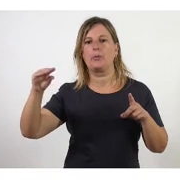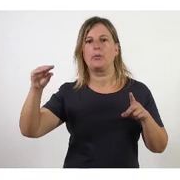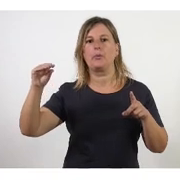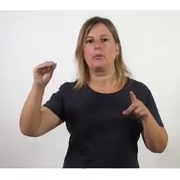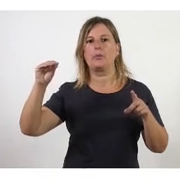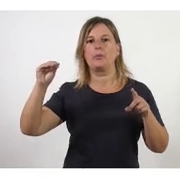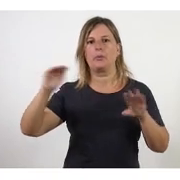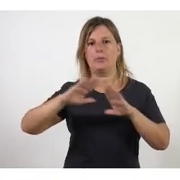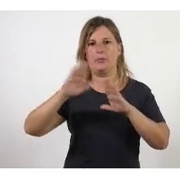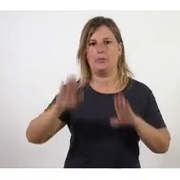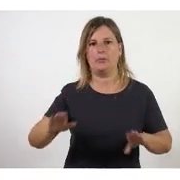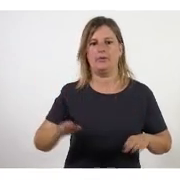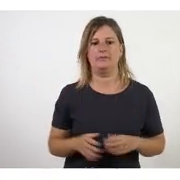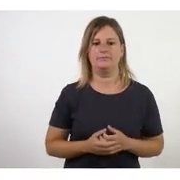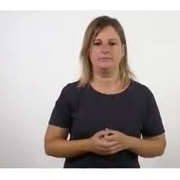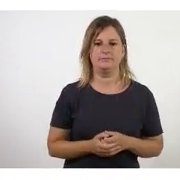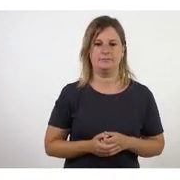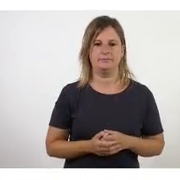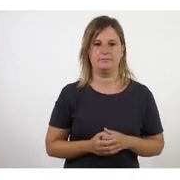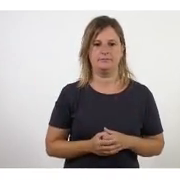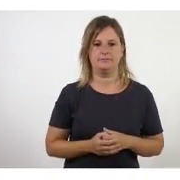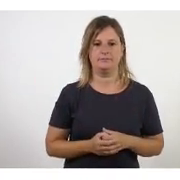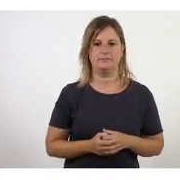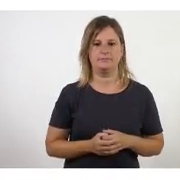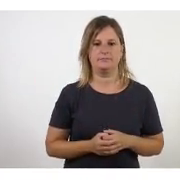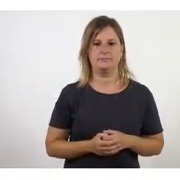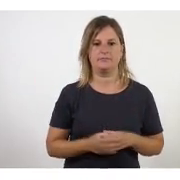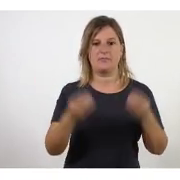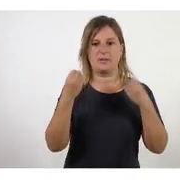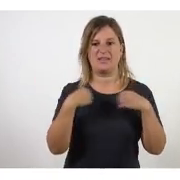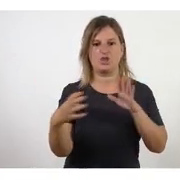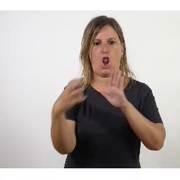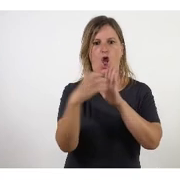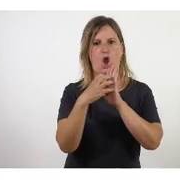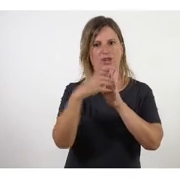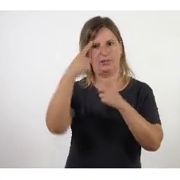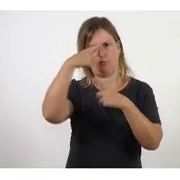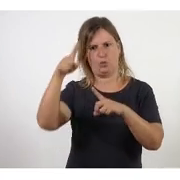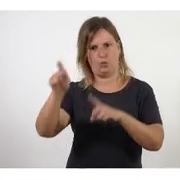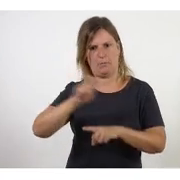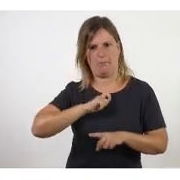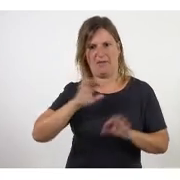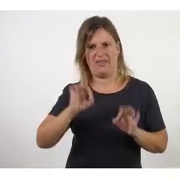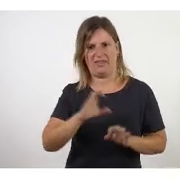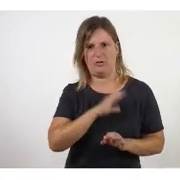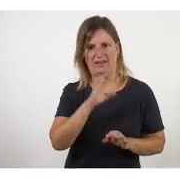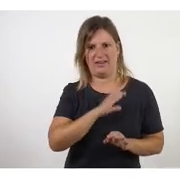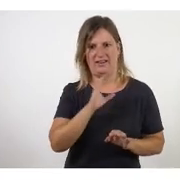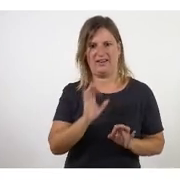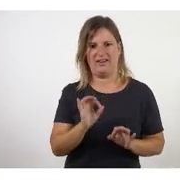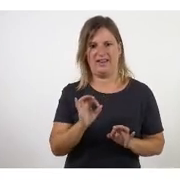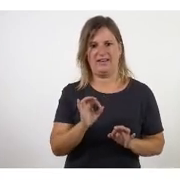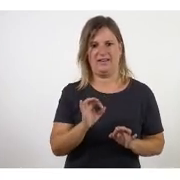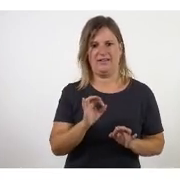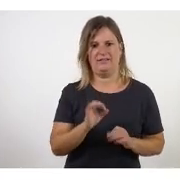S'acaba la música, entra el logotip. Aquest logotip me'l van passar, me'l van fer ells, el client me'l passava i era com volien que jo